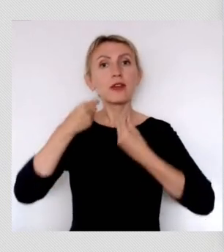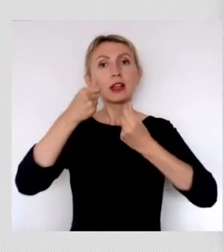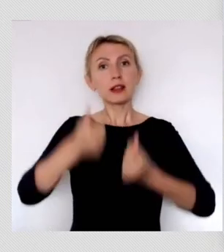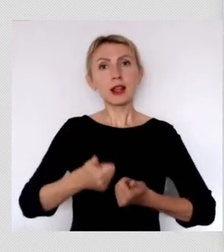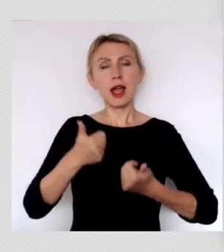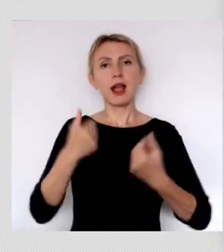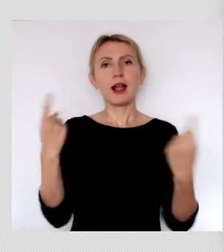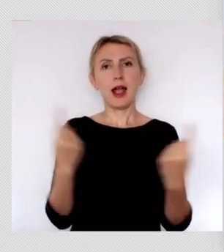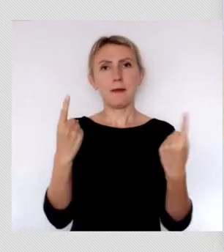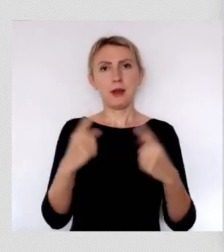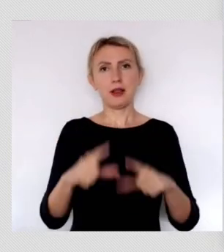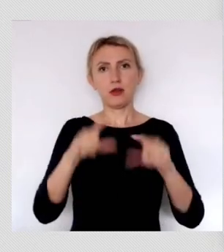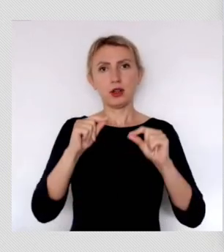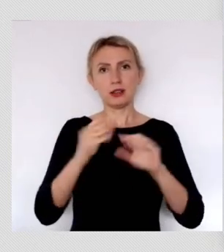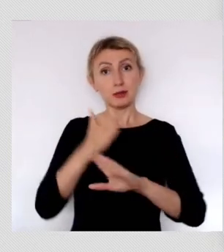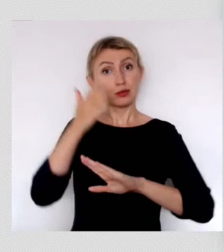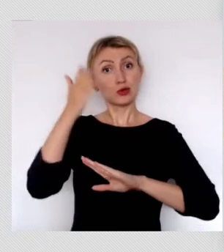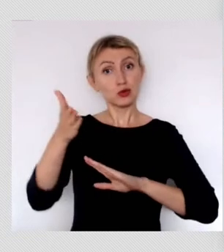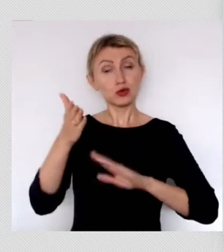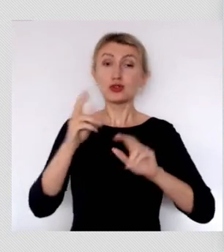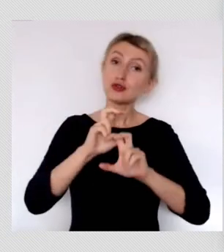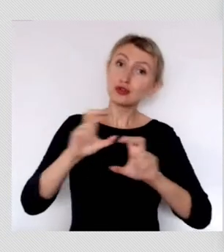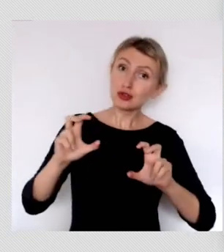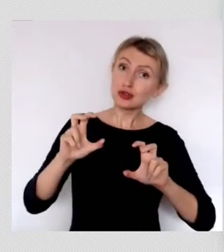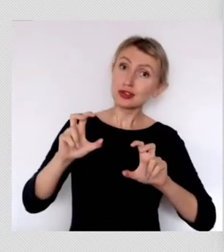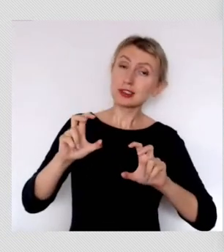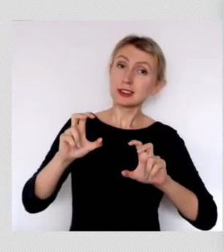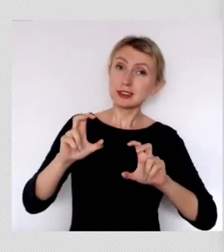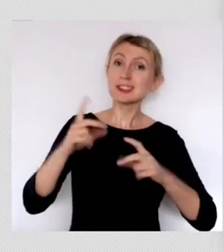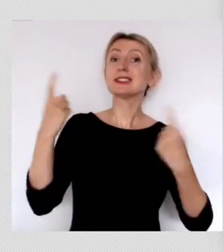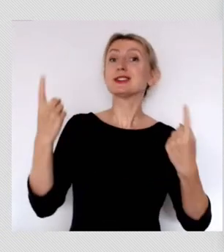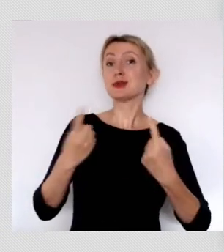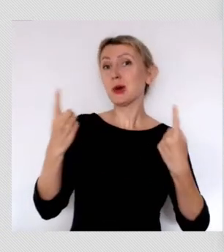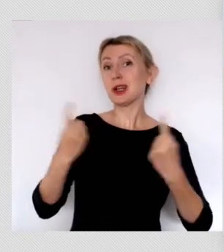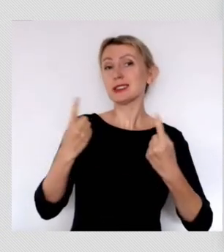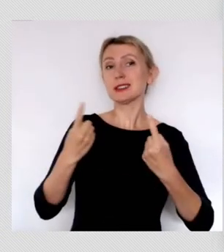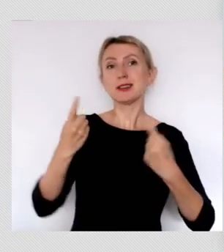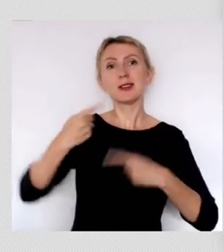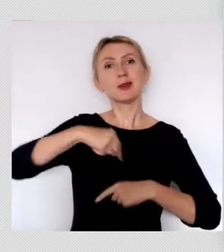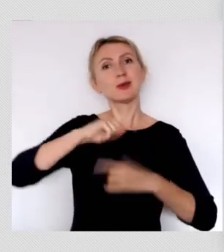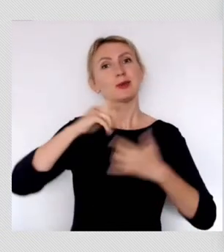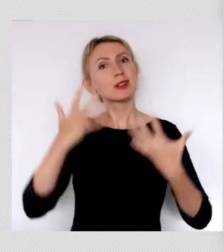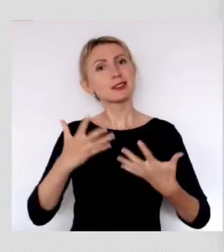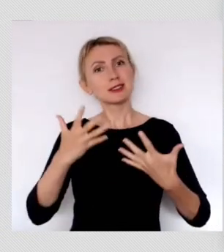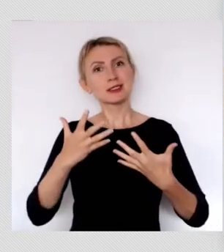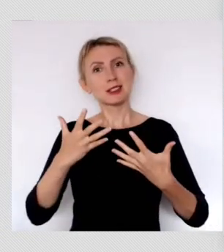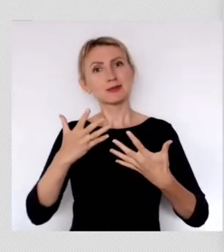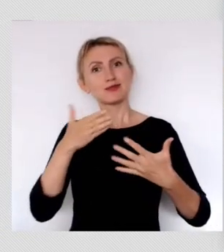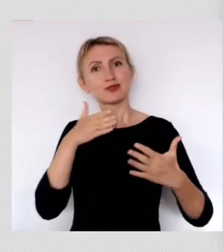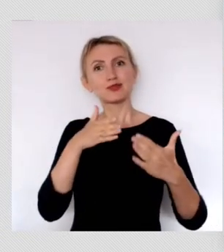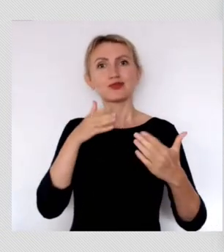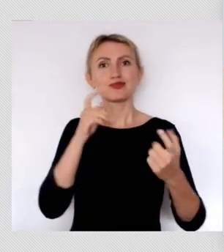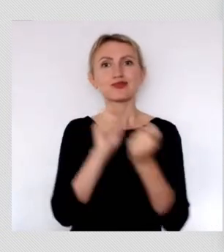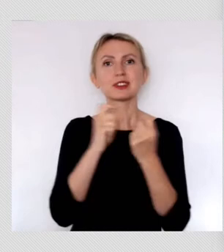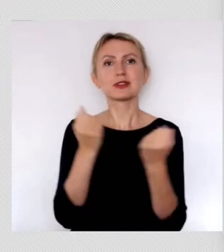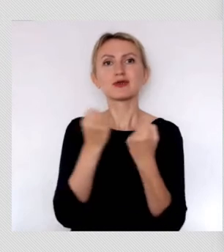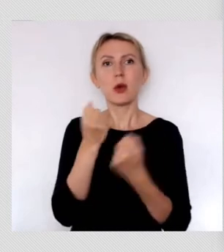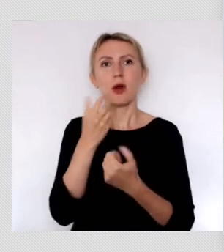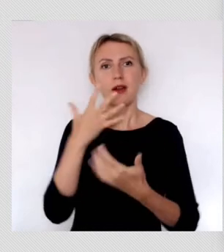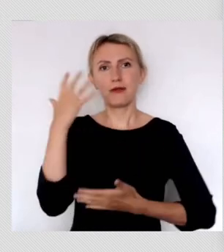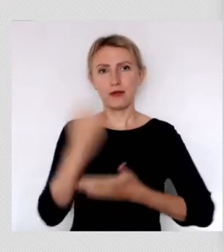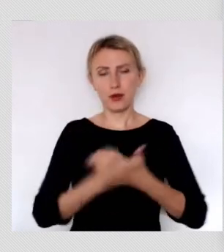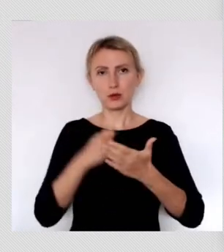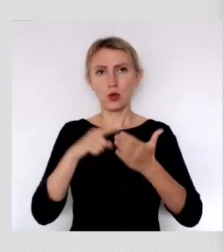kampanii wyborczych na przyszłość, czy też sytuacja taka, że chcemy zapobiec nadużyciom w